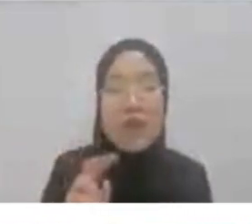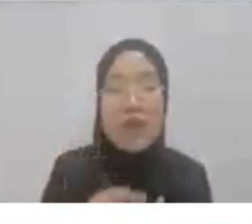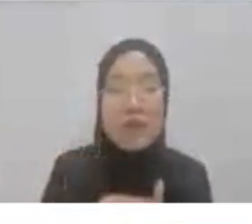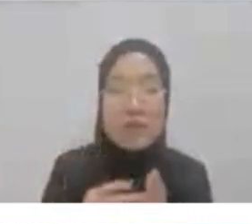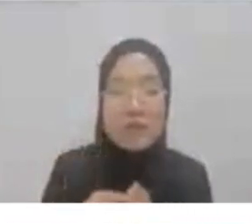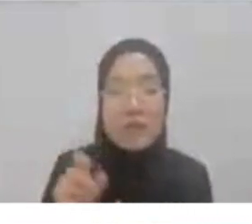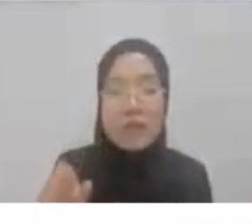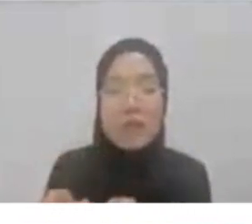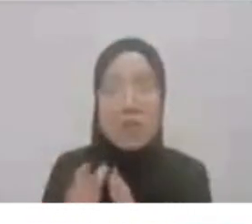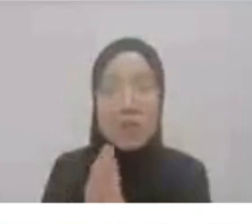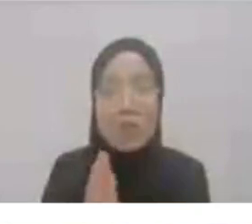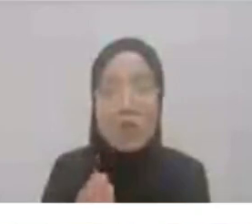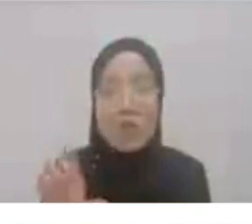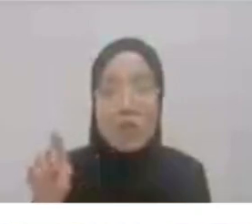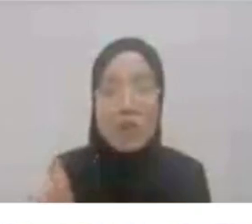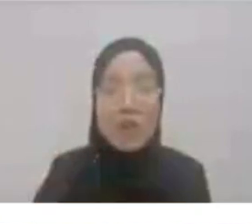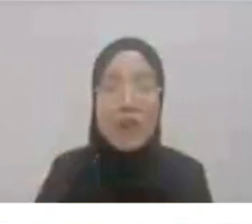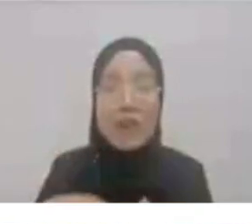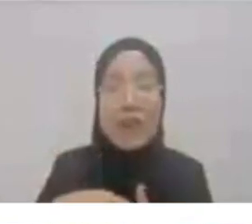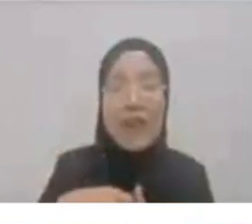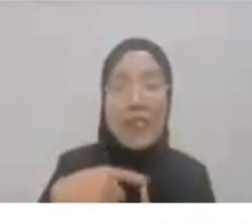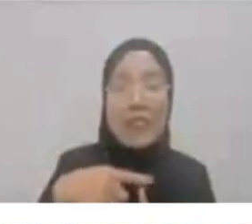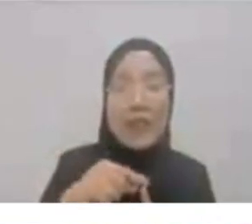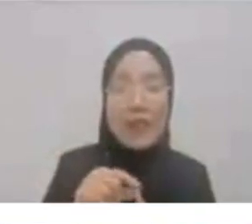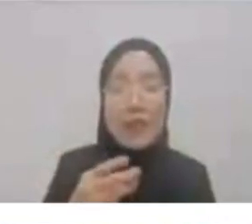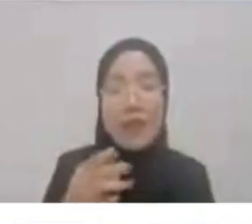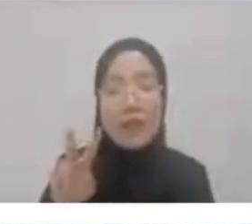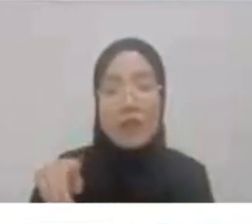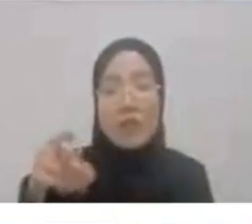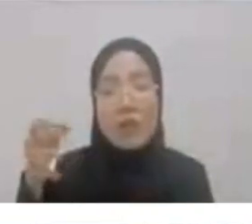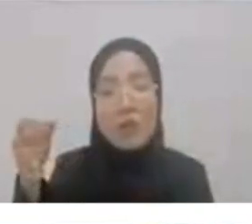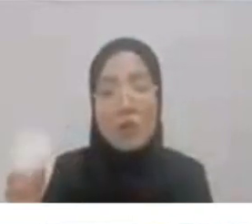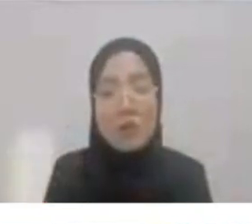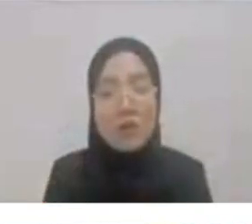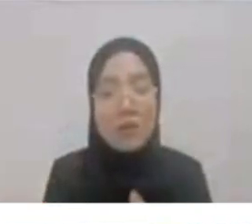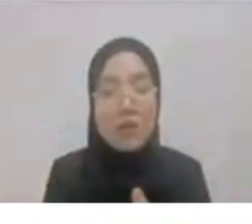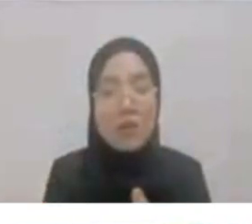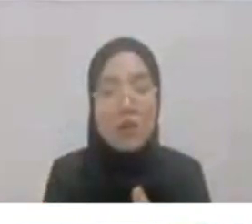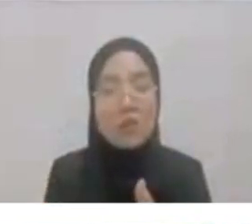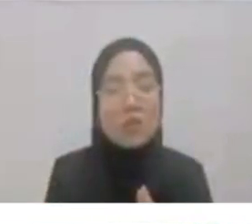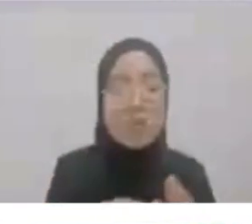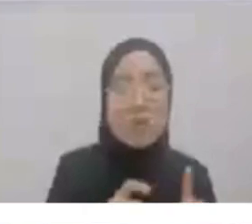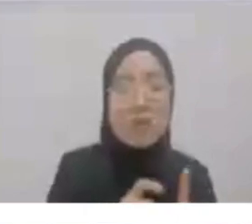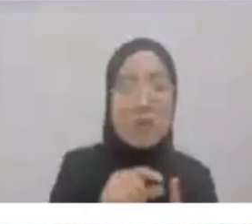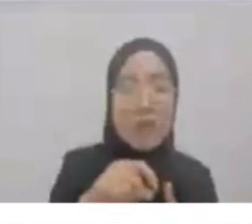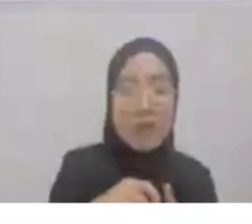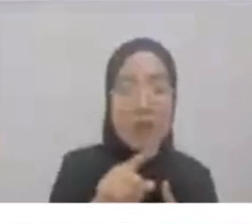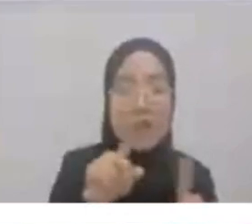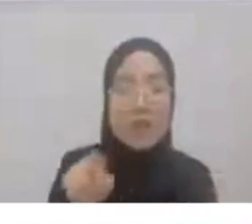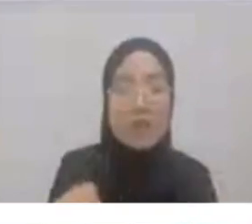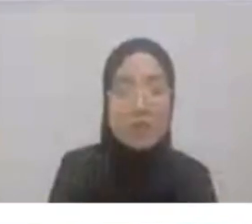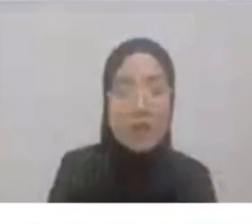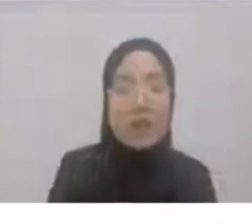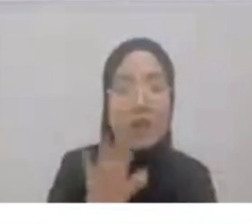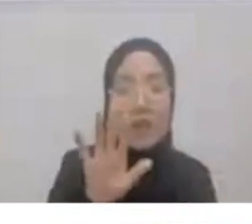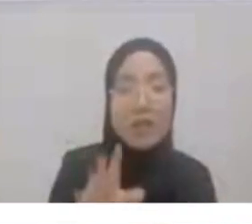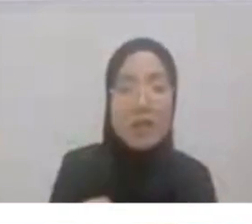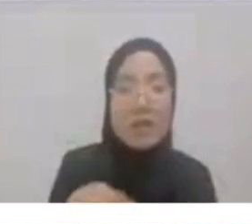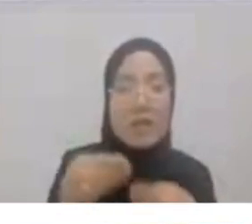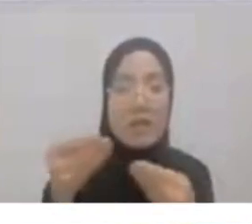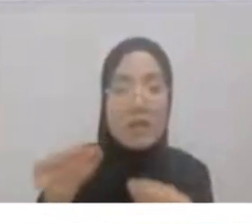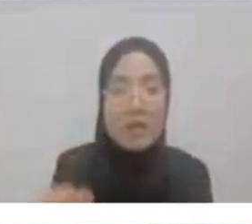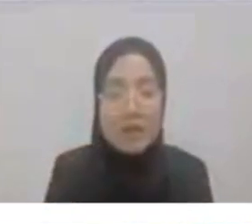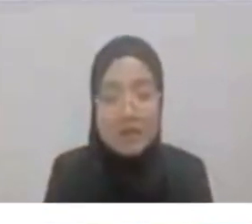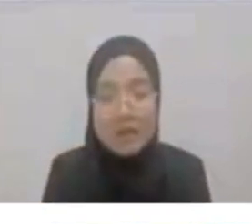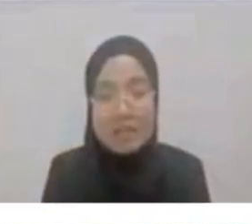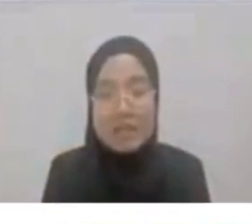pemilih yang menggunakan ktpl luar kota dimasukkan ke dalam daftar pemilih khusus dan diberikan lima surat-suara di TPS 004 Desa temuireng